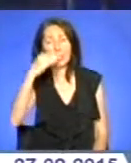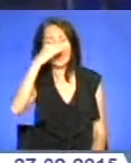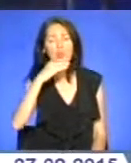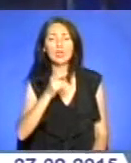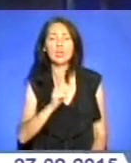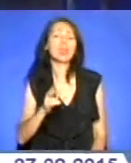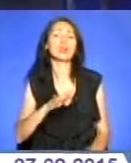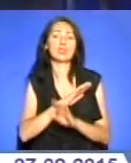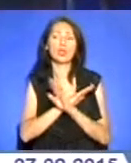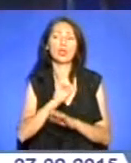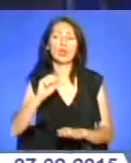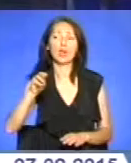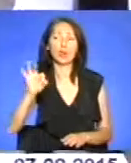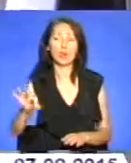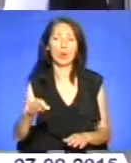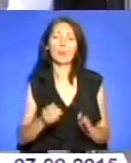вересня дітям створили свято.